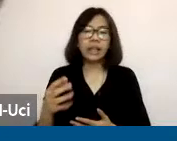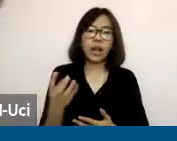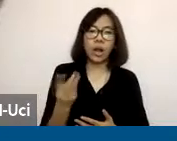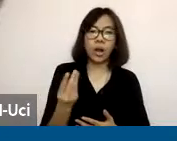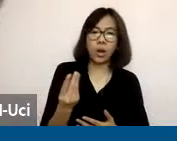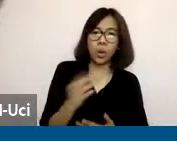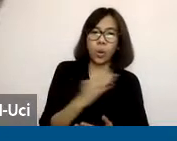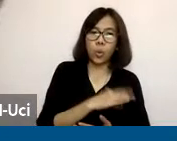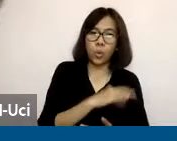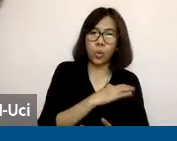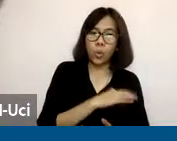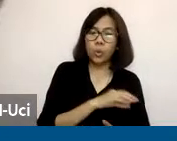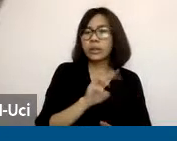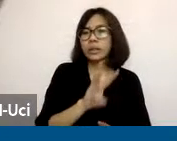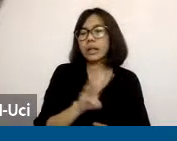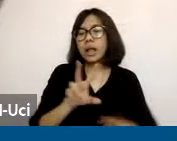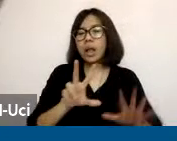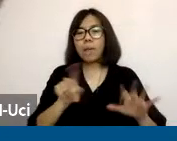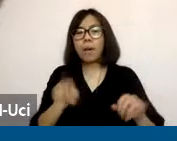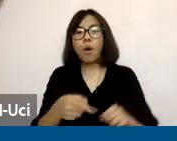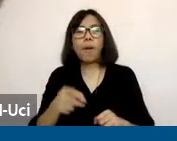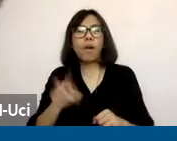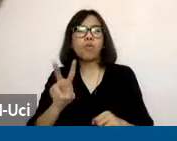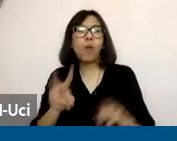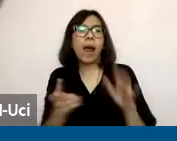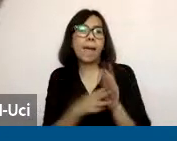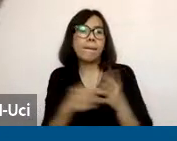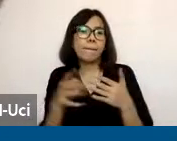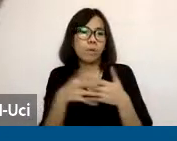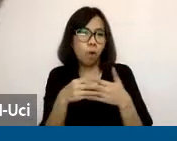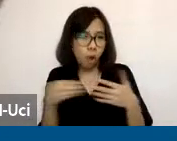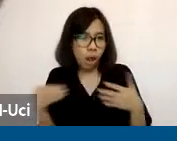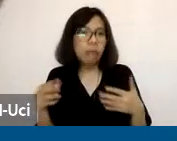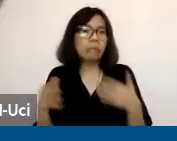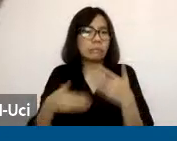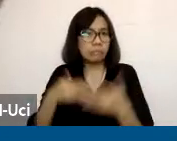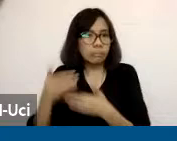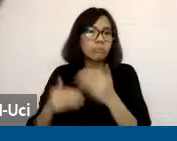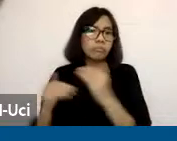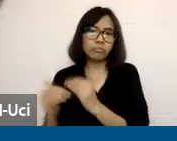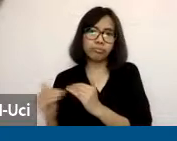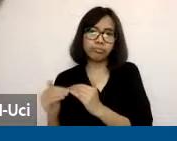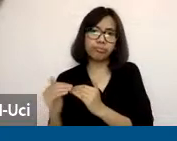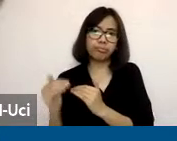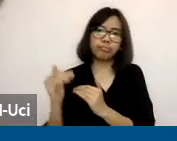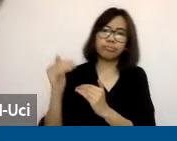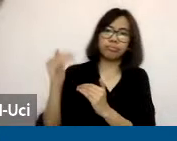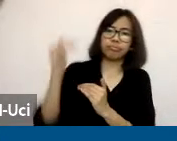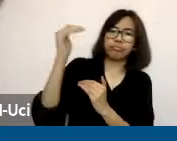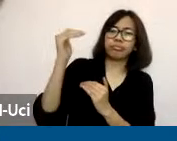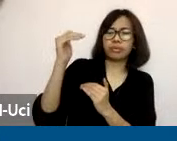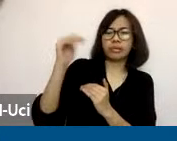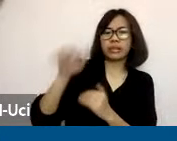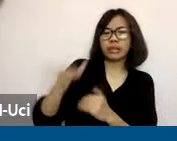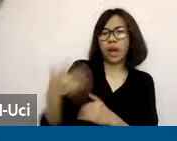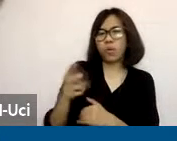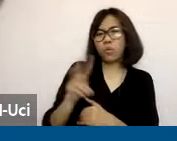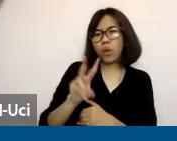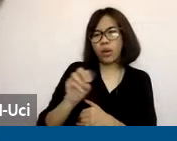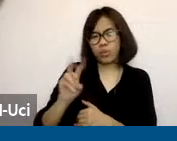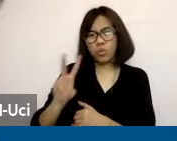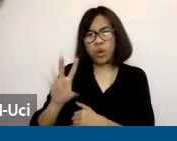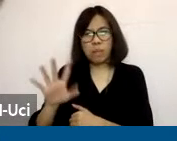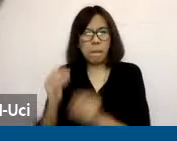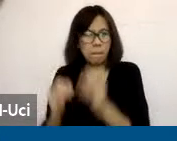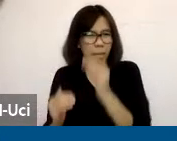Dollar dan diperkirakan ini akan terus naik dan meningkat hingga 150 milyar US Dollar pada